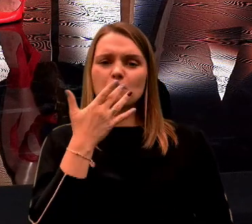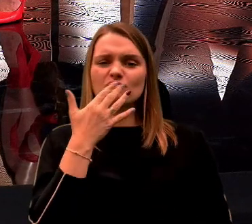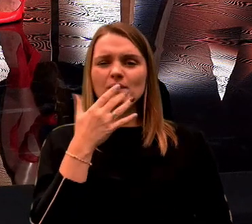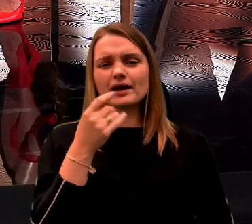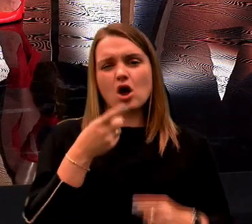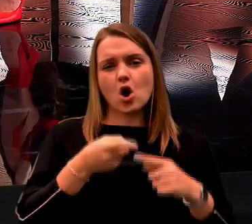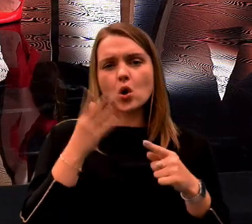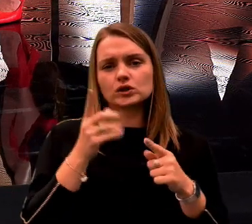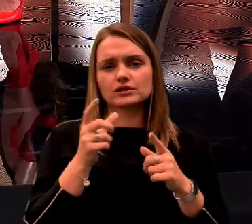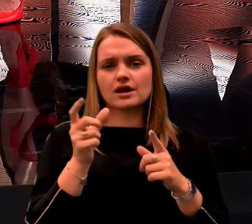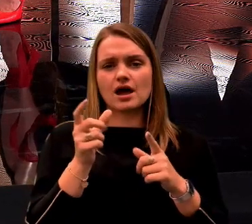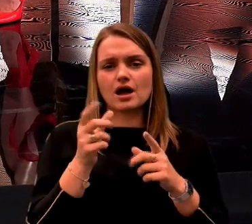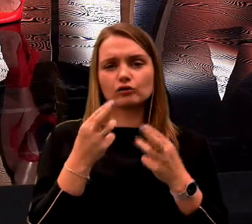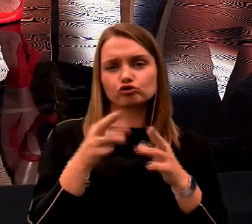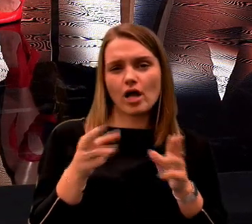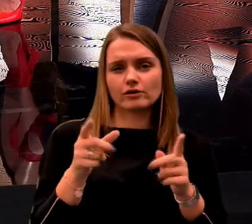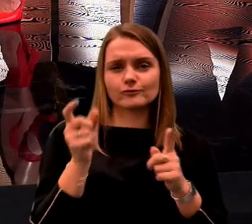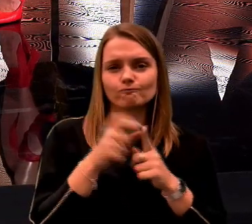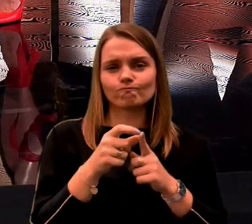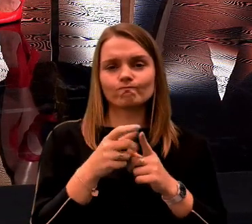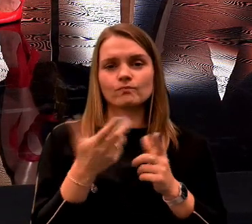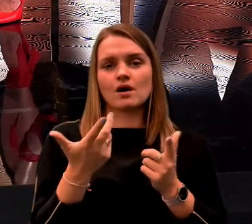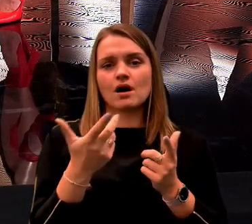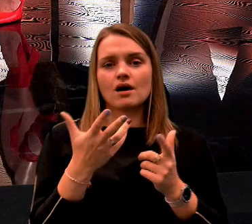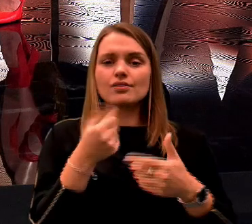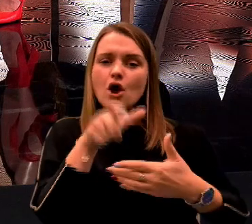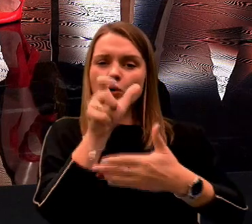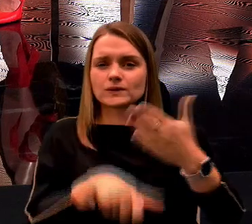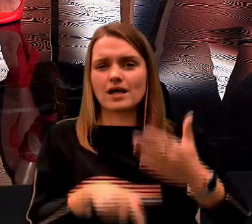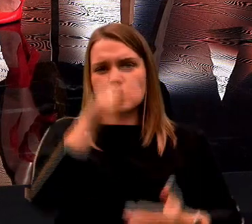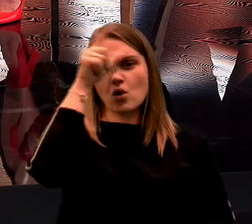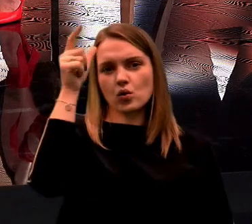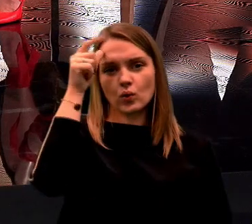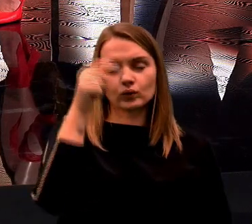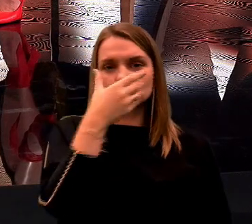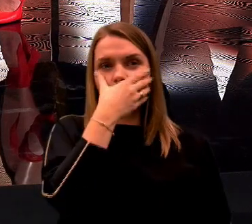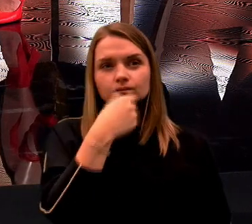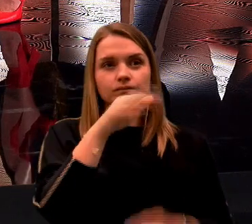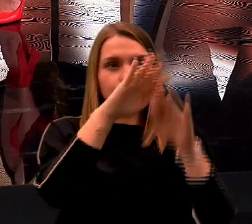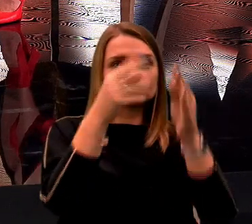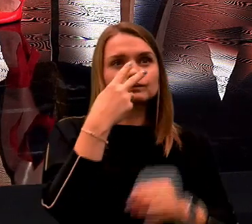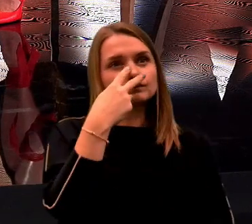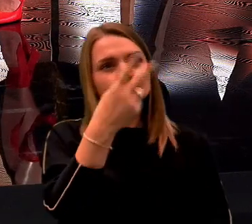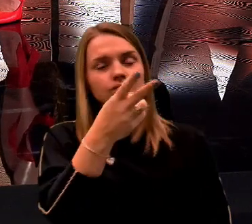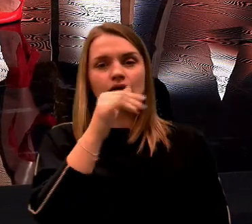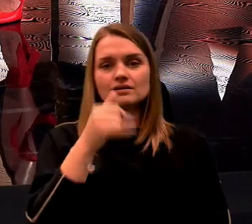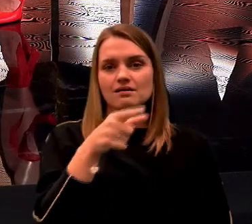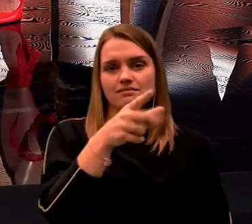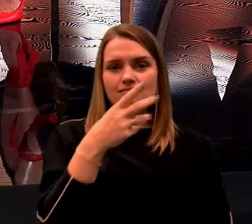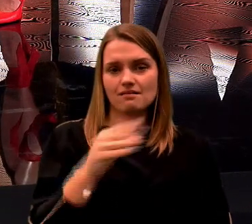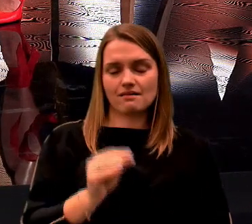było podtekstu takiego, że nie oceniaj ludzi po pozorach, spójrz, kto tak naprawdę co sobą reprezentuje.